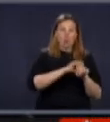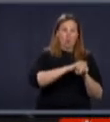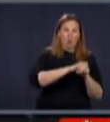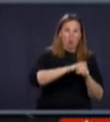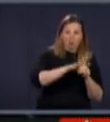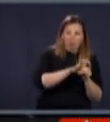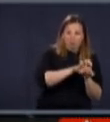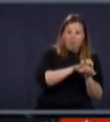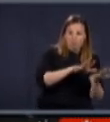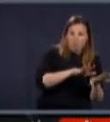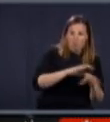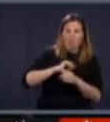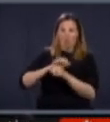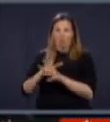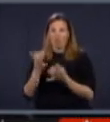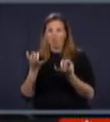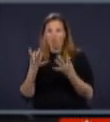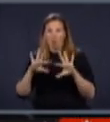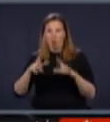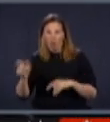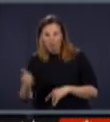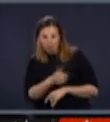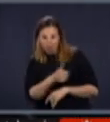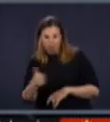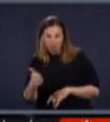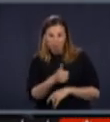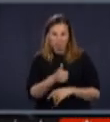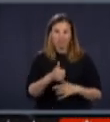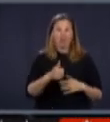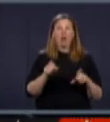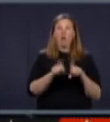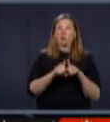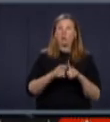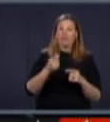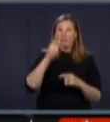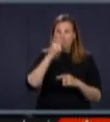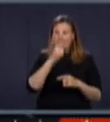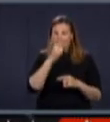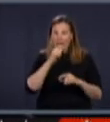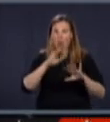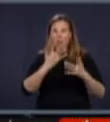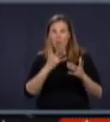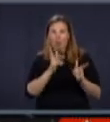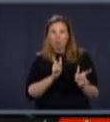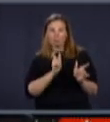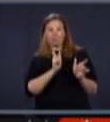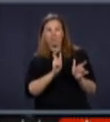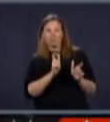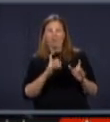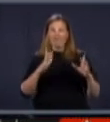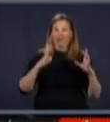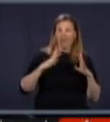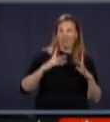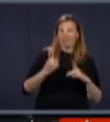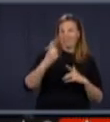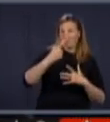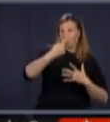être répondues rapidement. Le dépistage, les mesures de prévention et de contrôle des infections, les vacances